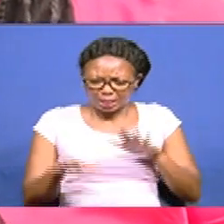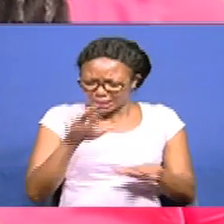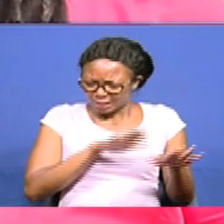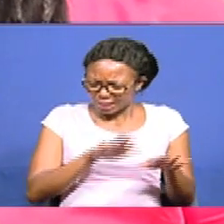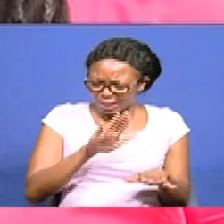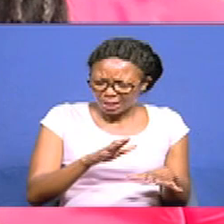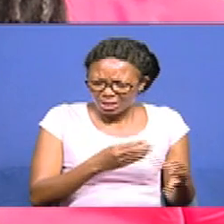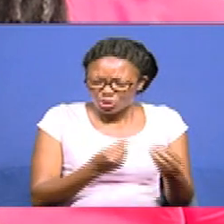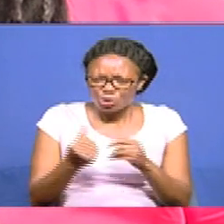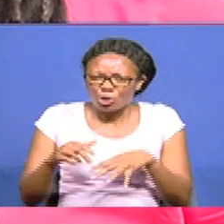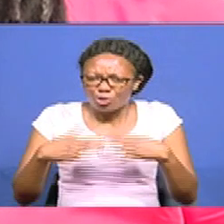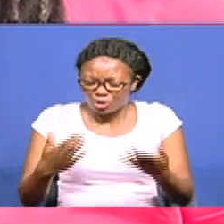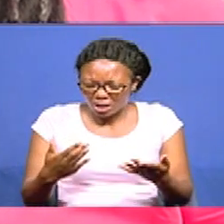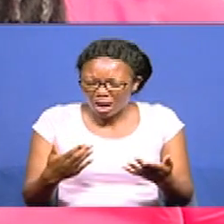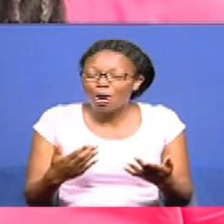Karo wametupatia